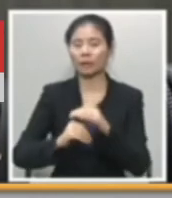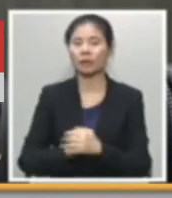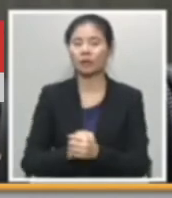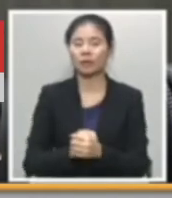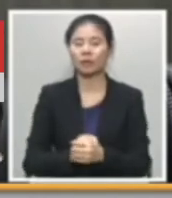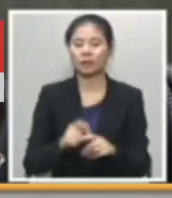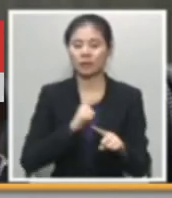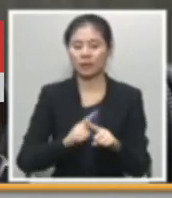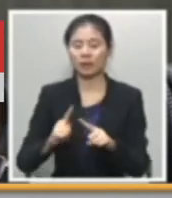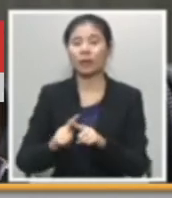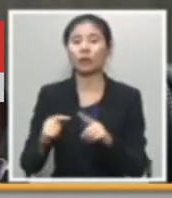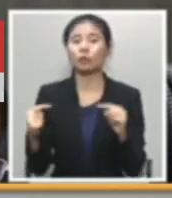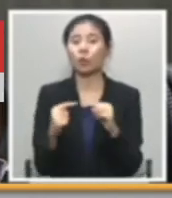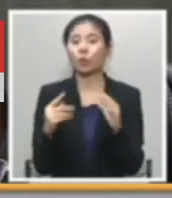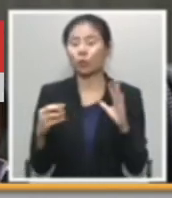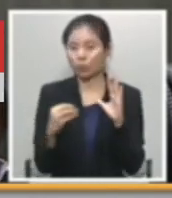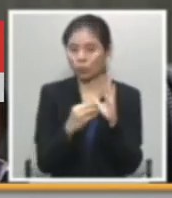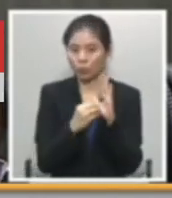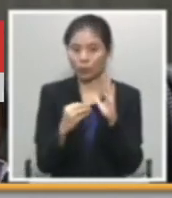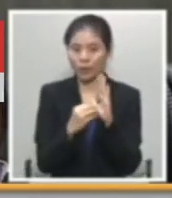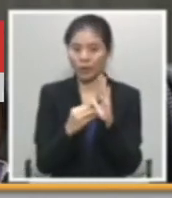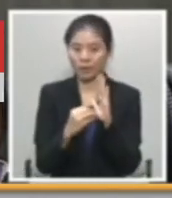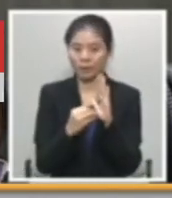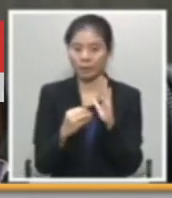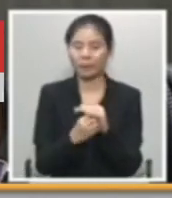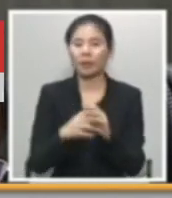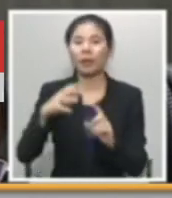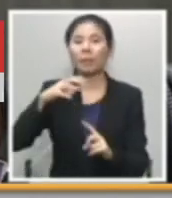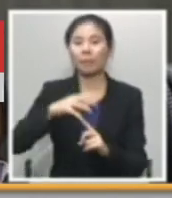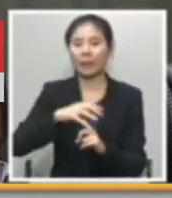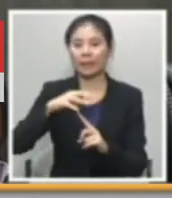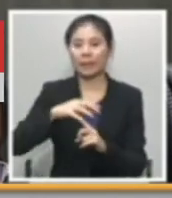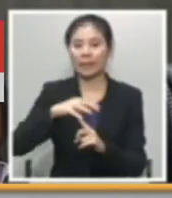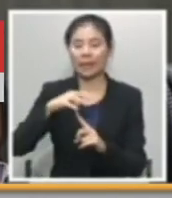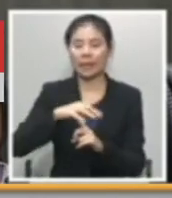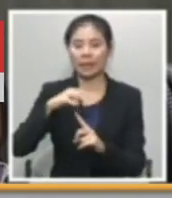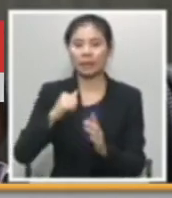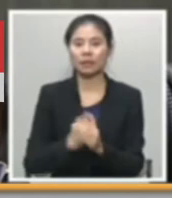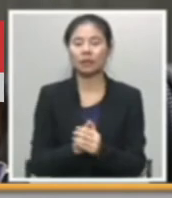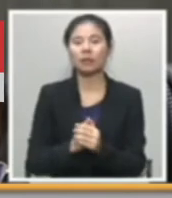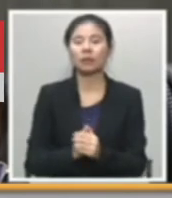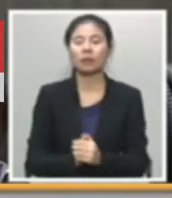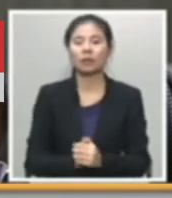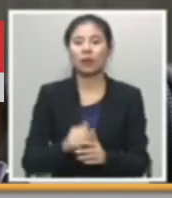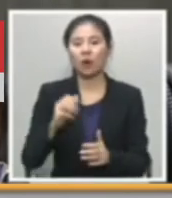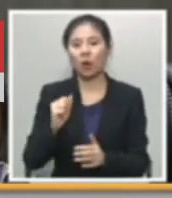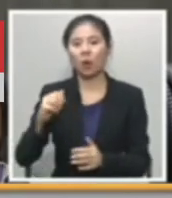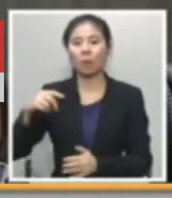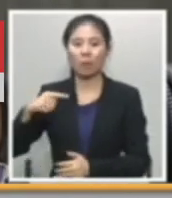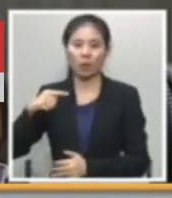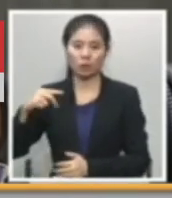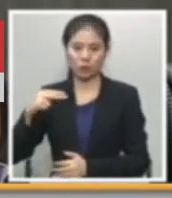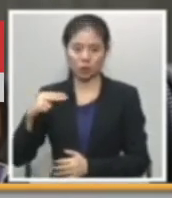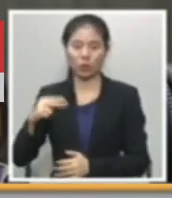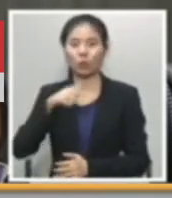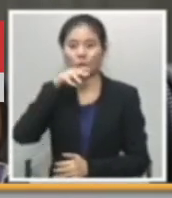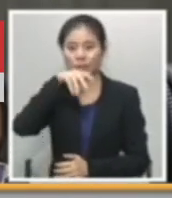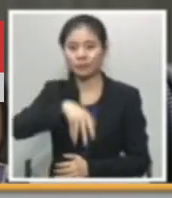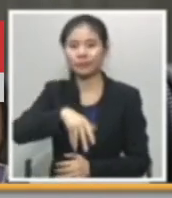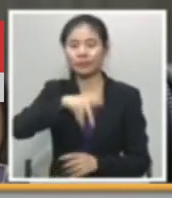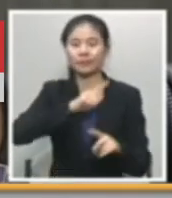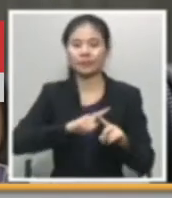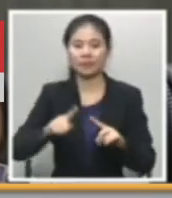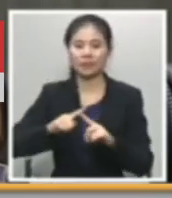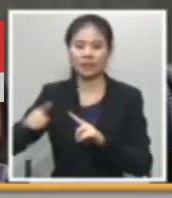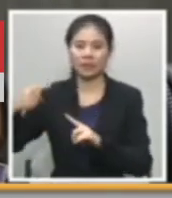ฉพาะกรุงเทพมหานครเมืองพัทยาและองค์การบริหารส่วนจังหวัดแต่ยังขา